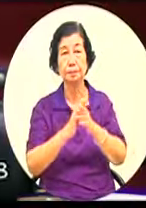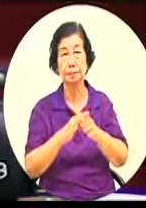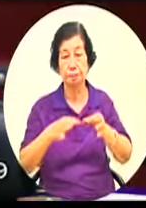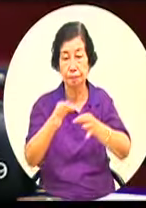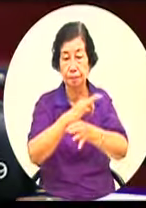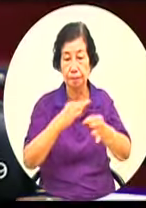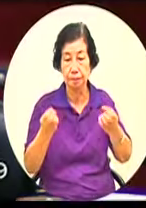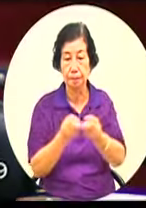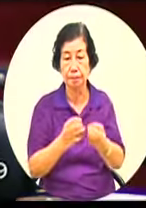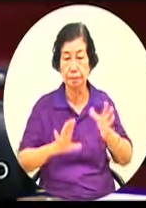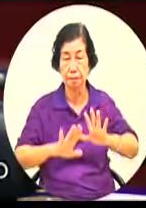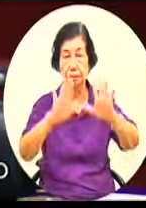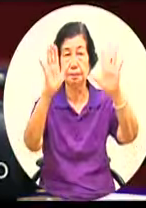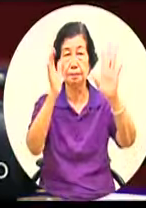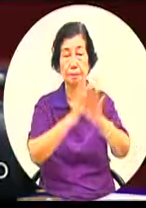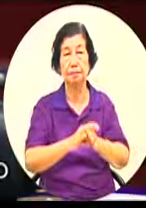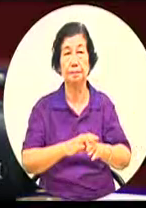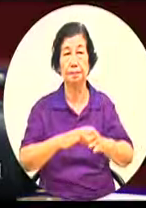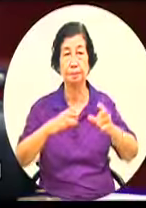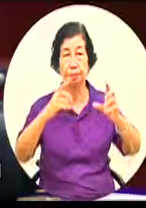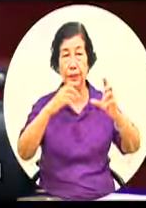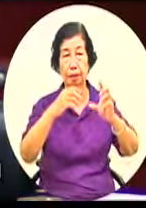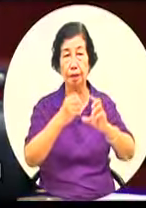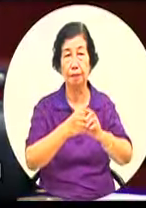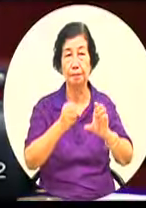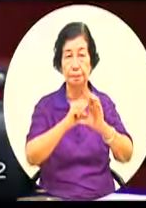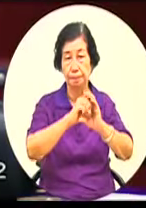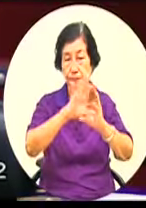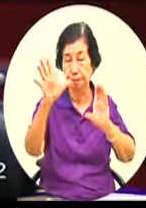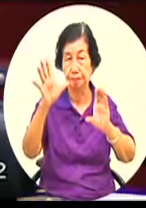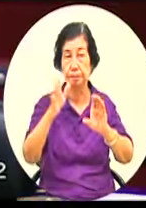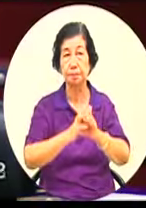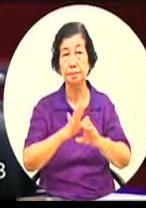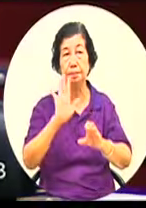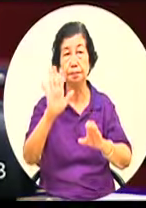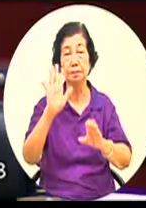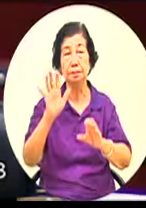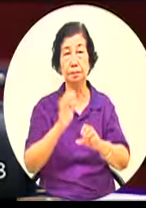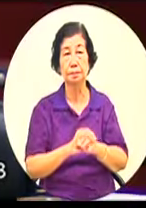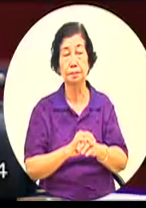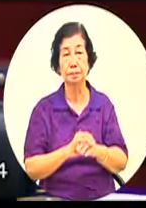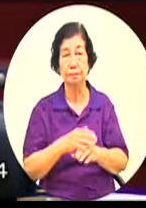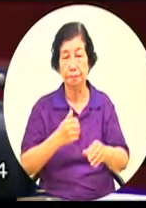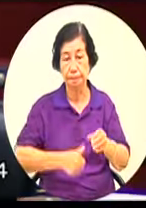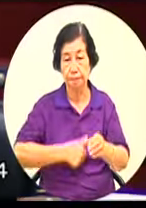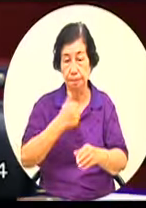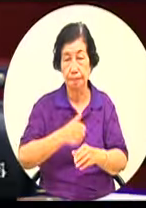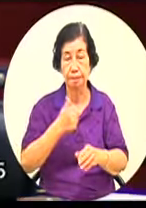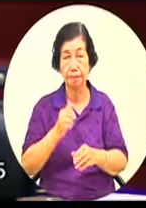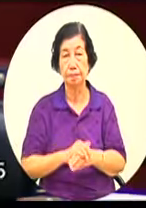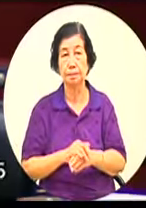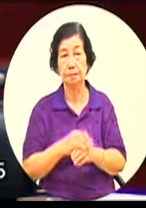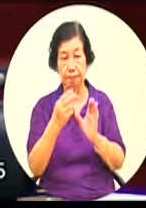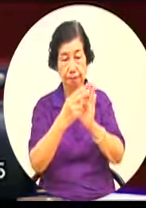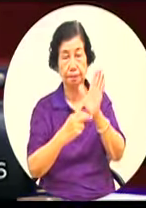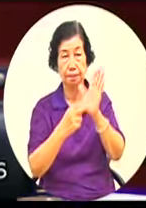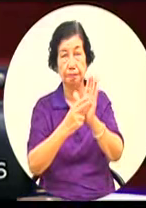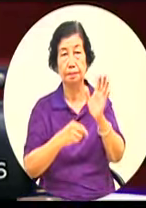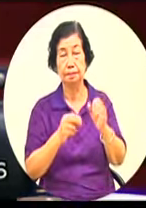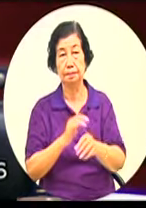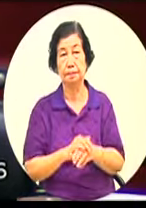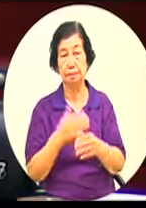这样的一些短片。那我想问你，你自己认为它的成效，你可不可以具体举一个例子出来说明就